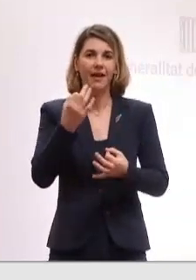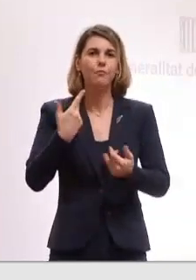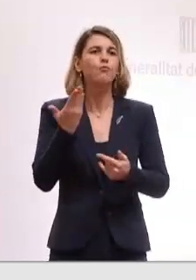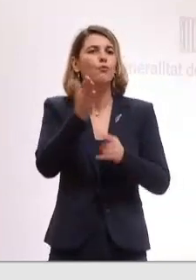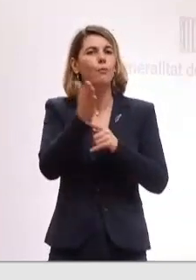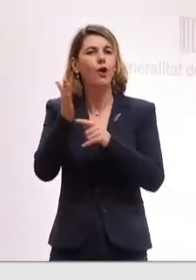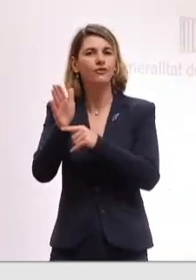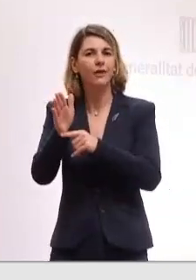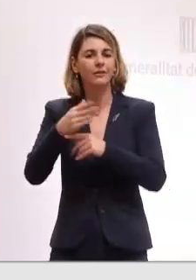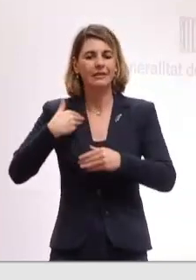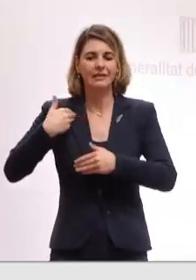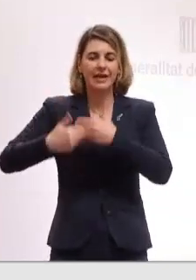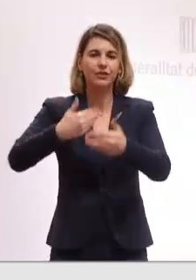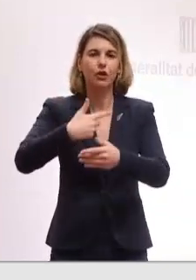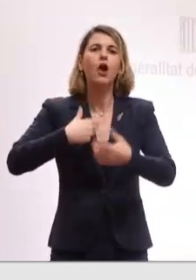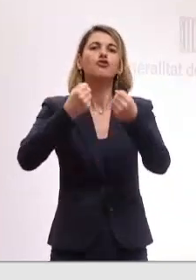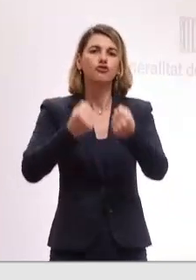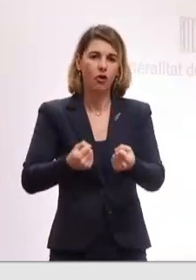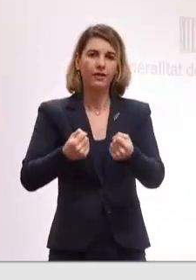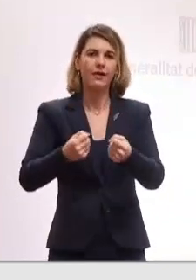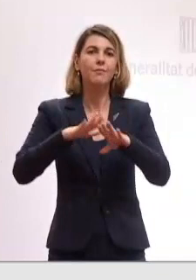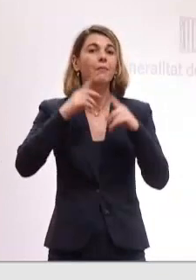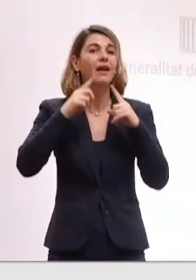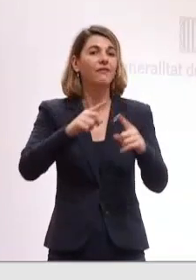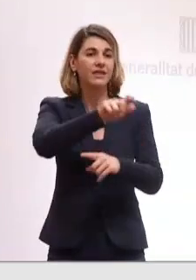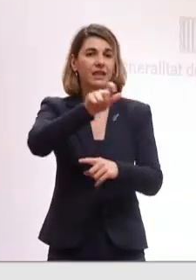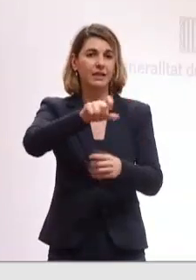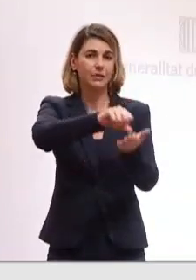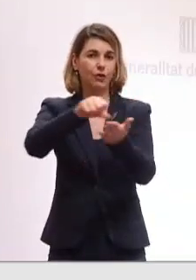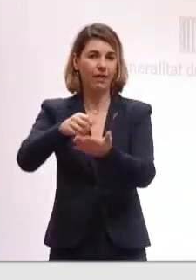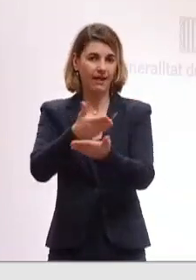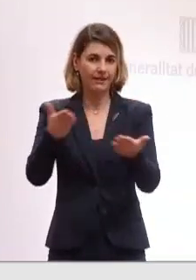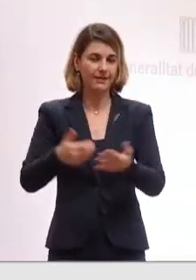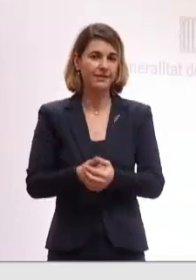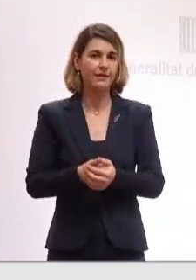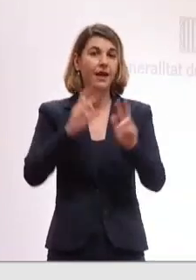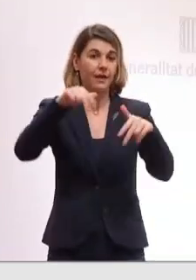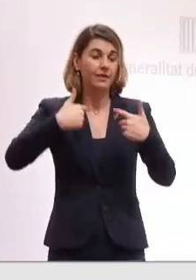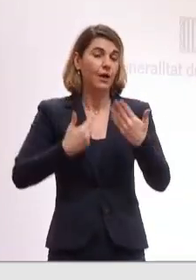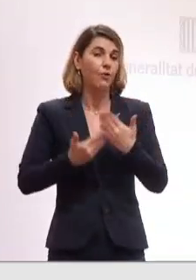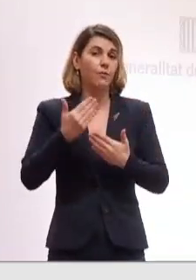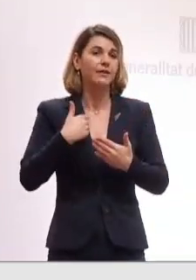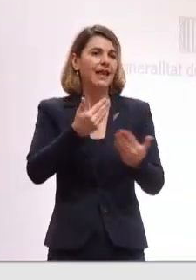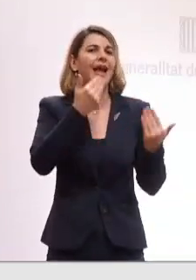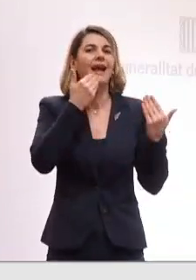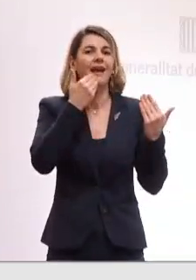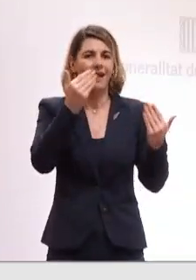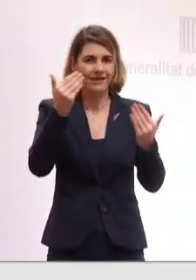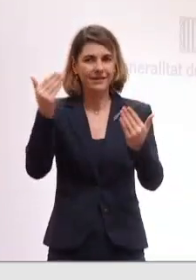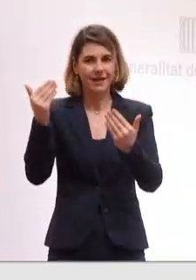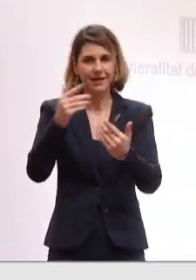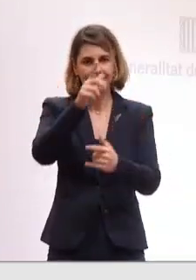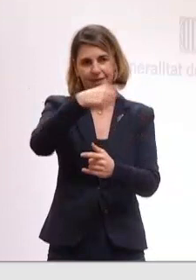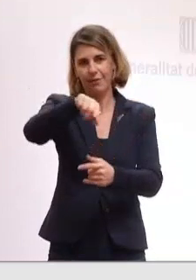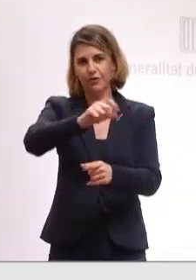trajectòries sòlides en benefici del conjunt de la ciutadania. Permeteu-me, doncs, que comenci agraint-vos la